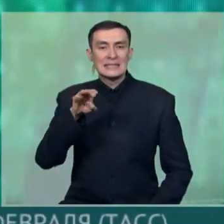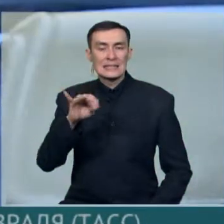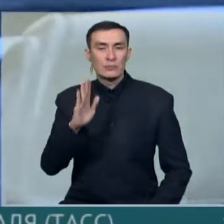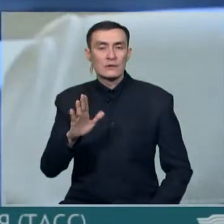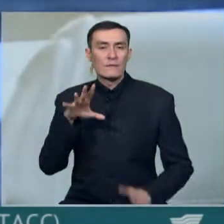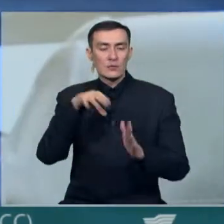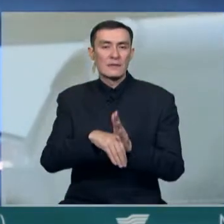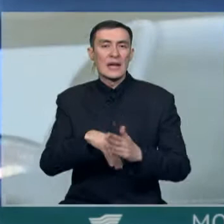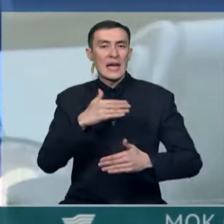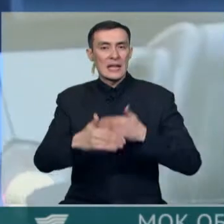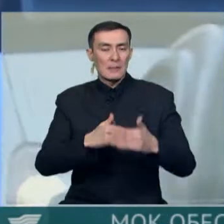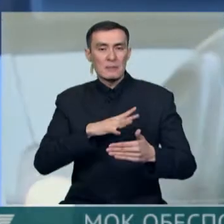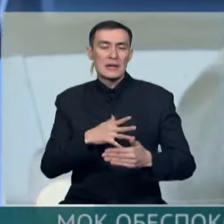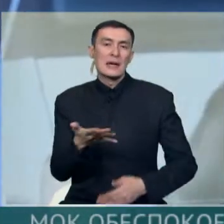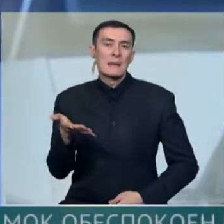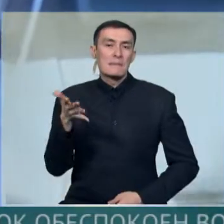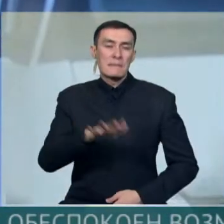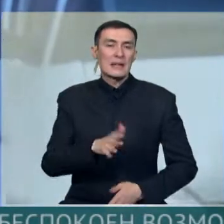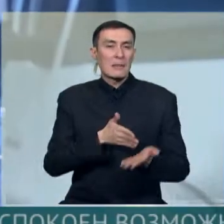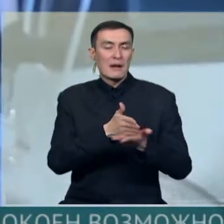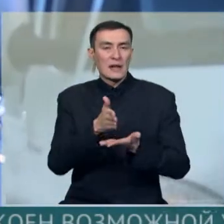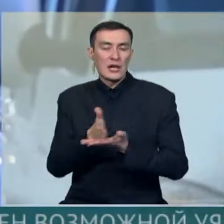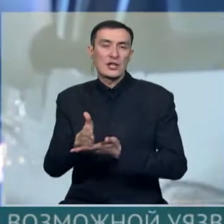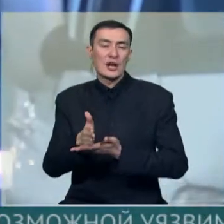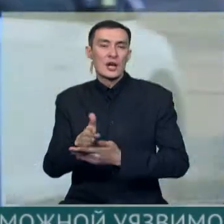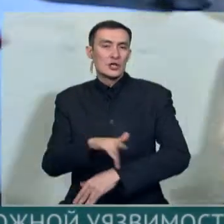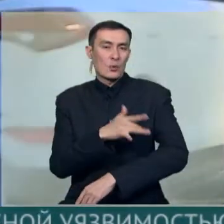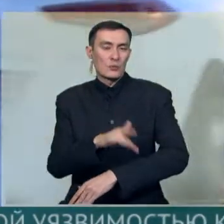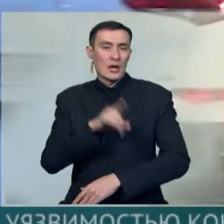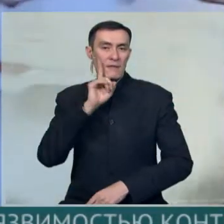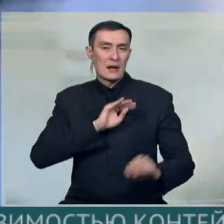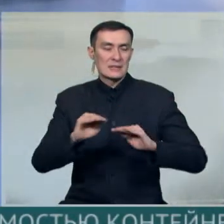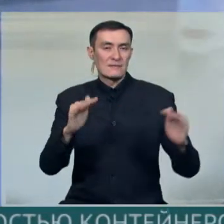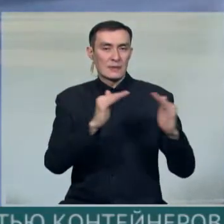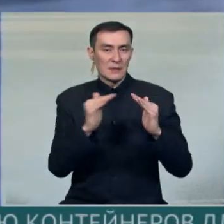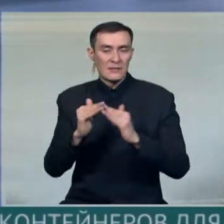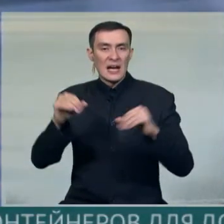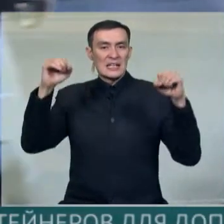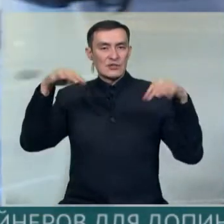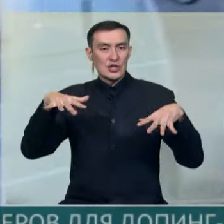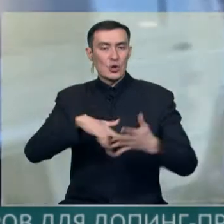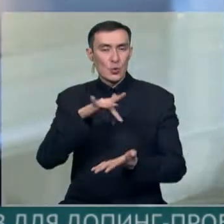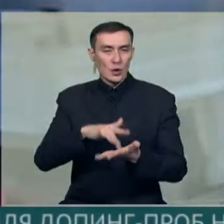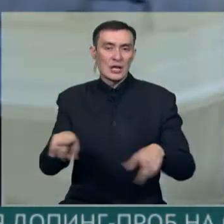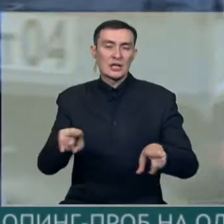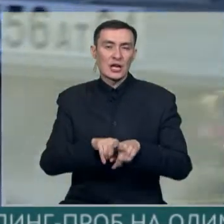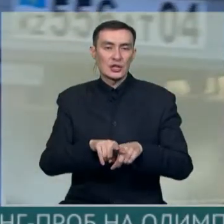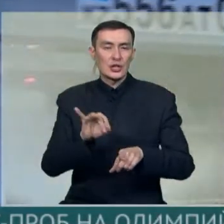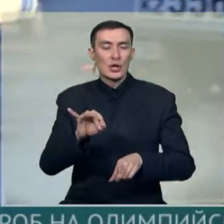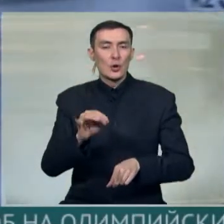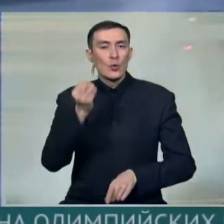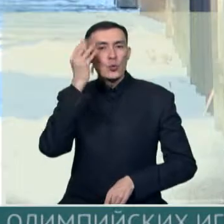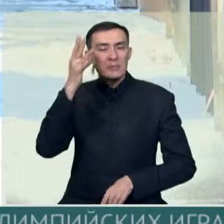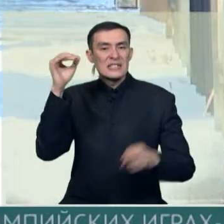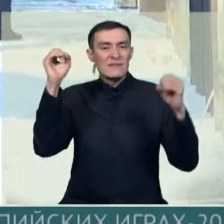этапов. В числе первых – 5 направлений жилищно-коммунального хозяйства. Новые технологии применят в освещении города. Также появятся умные